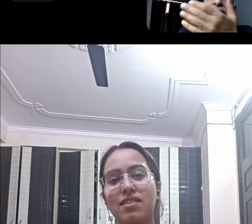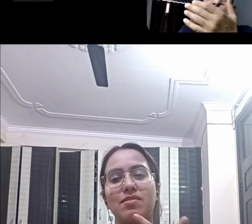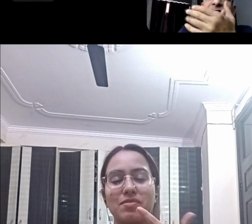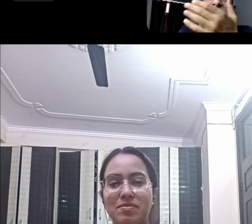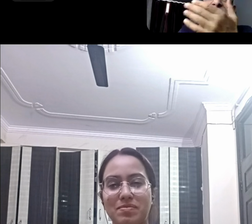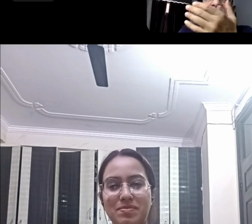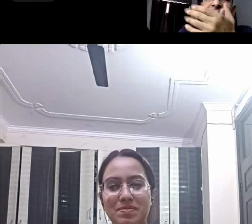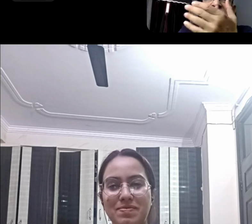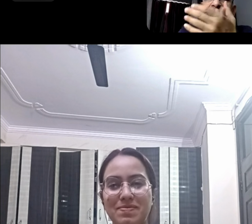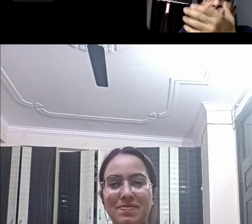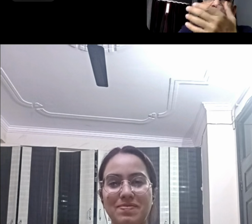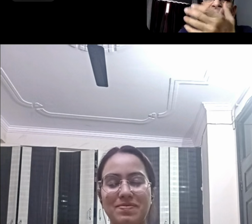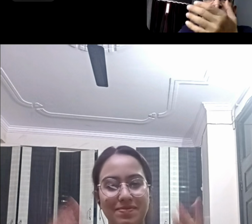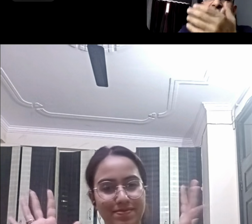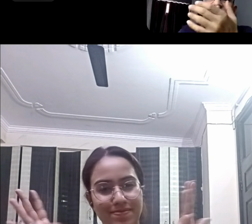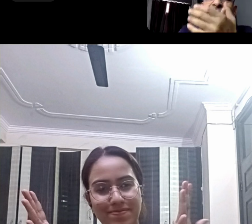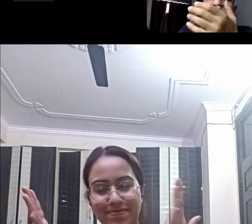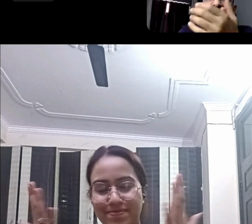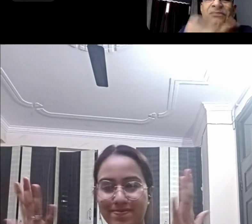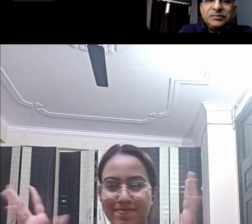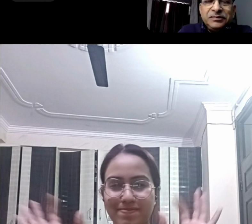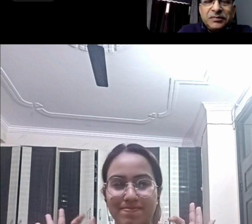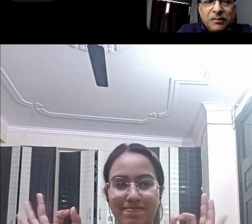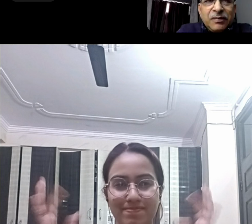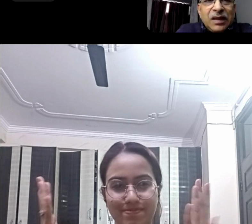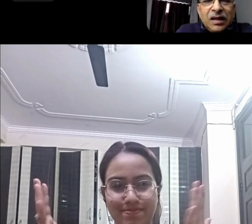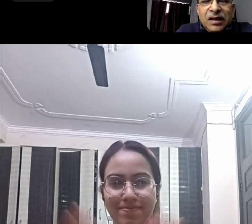much, Ahan.